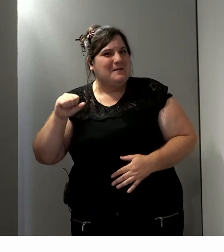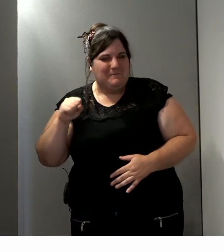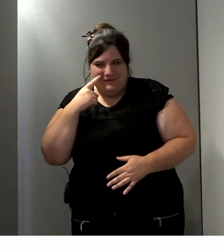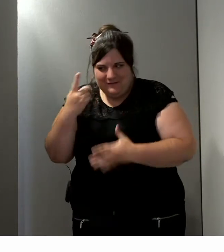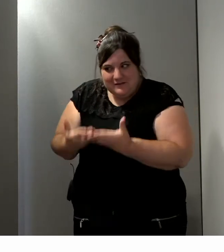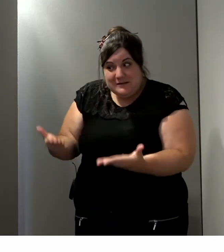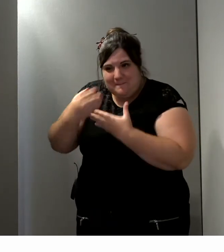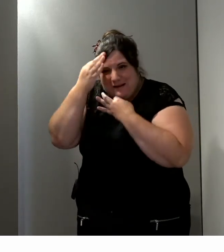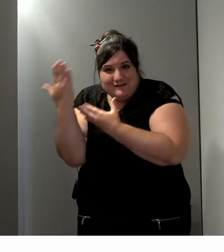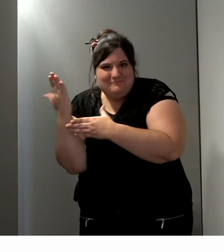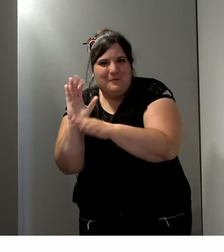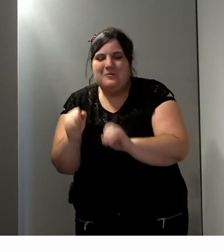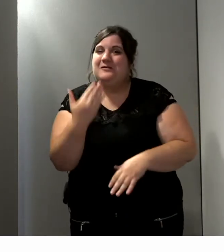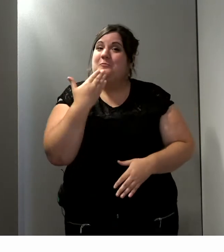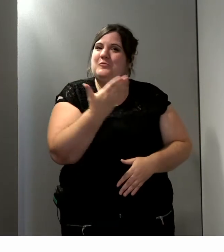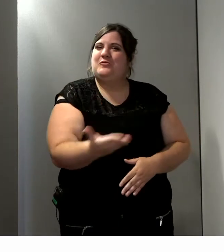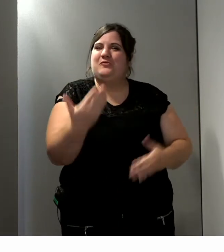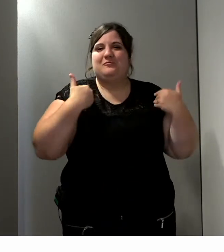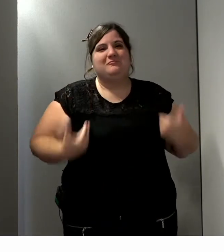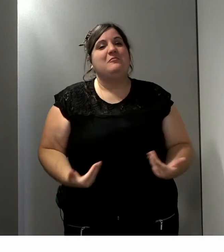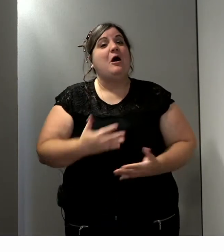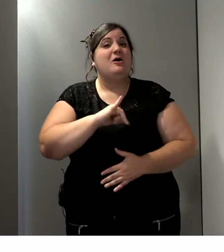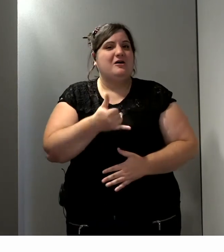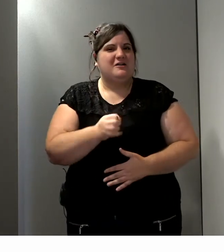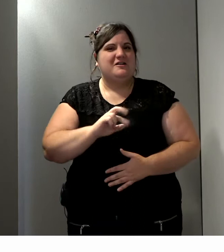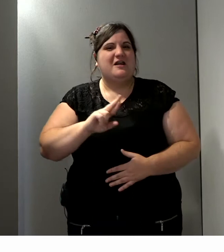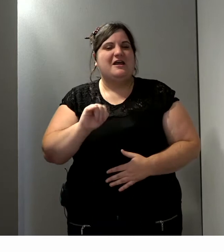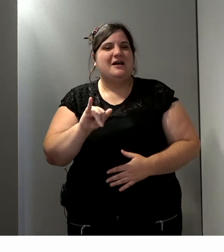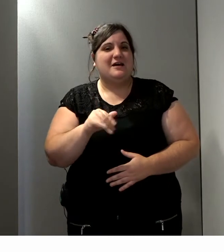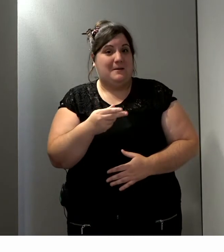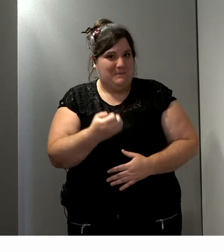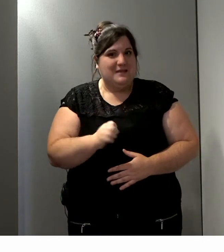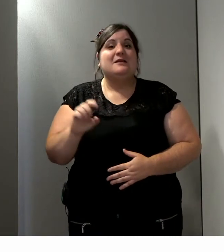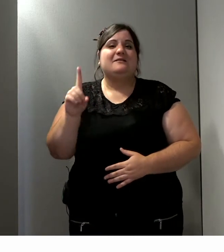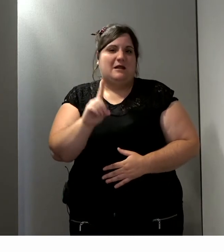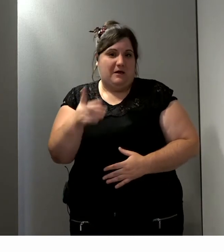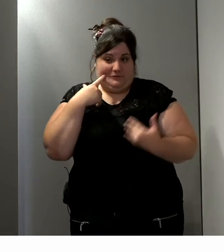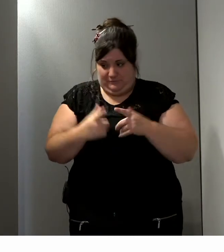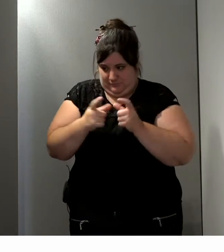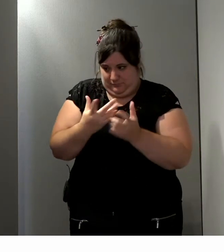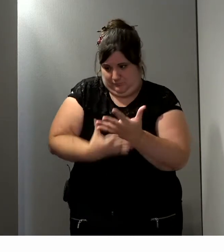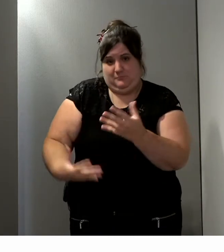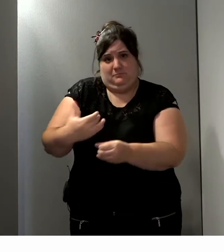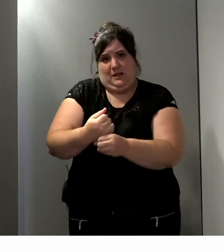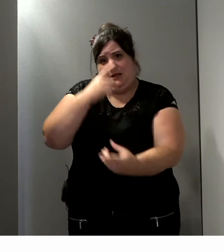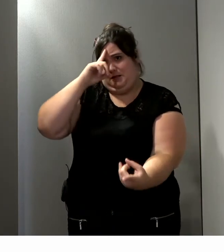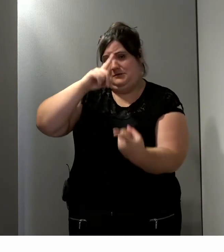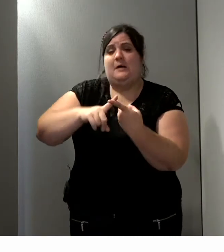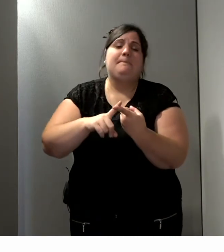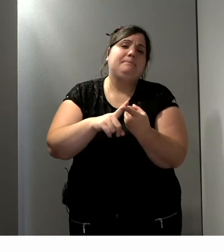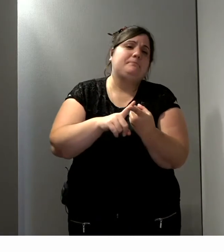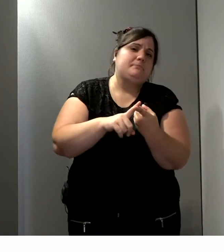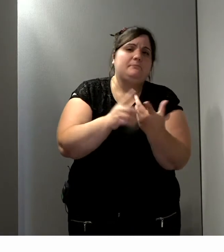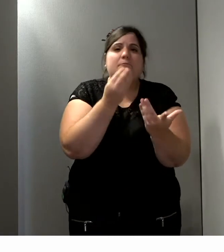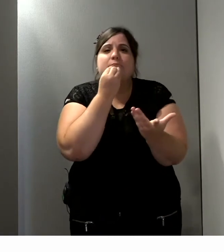et tous. Donc, je suis Jérémy Dalmas, entrepreneur. J'ai monté une société de café et de traiteur donc